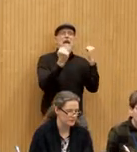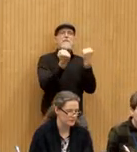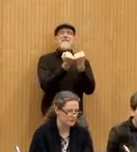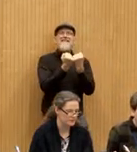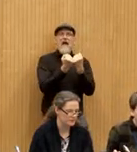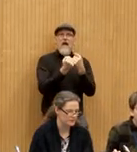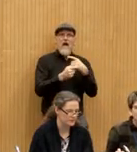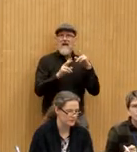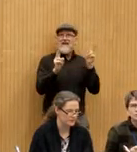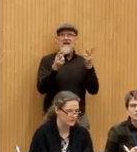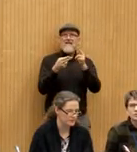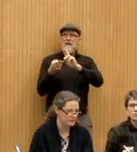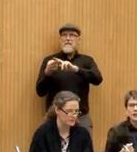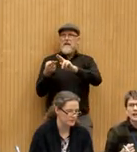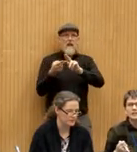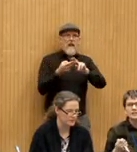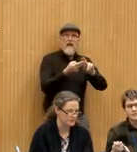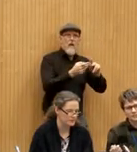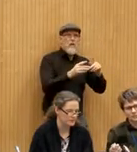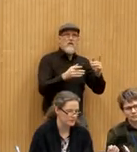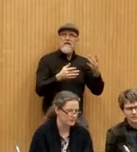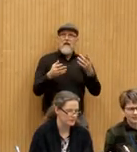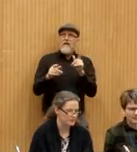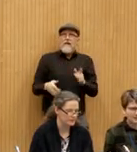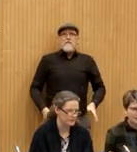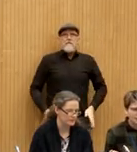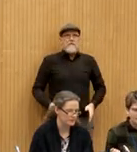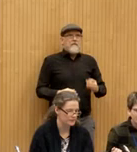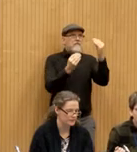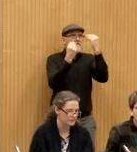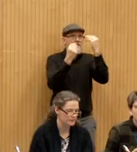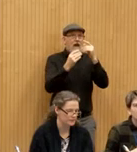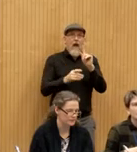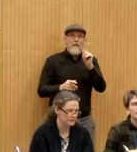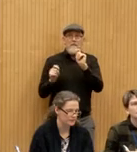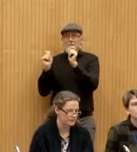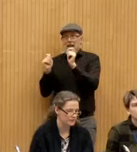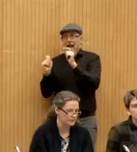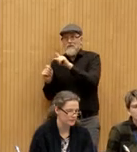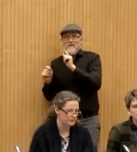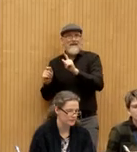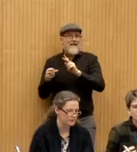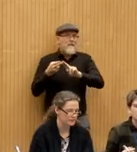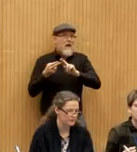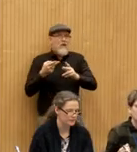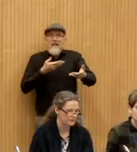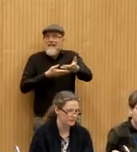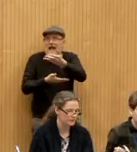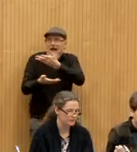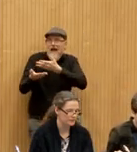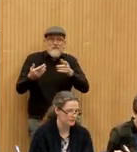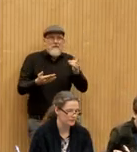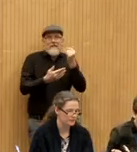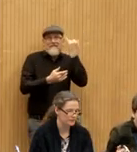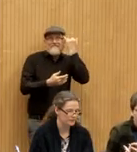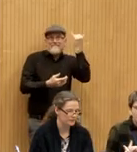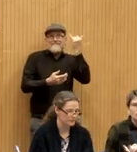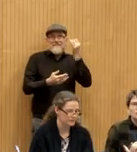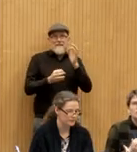mehr so dolle. Und so können wir ein inklusives Miteinander schaffen. Das heißt bei uns inklusive